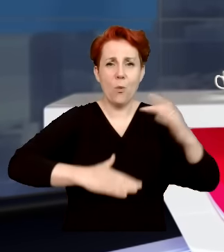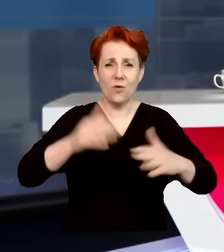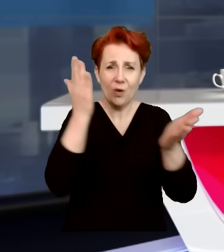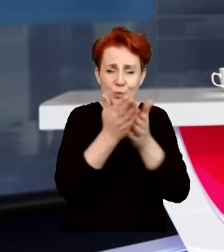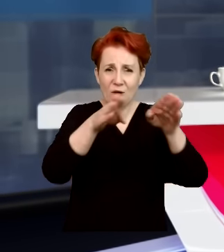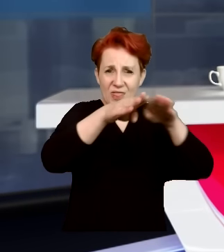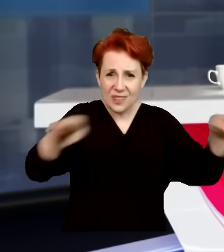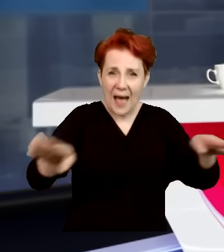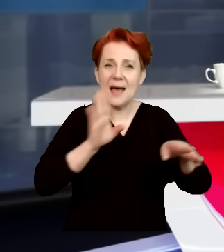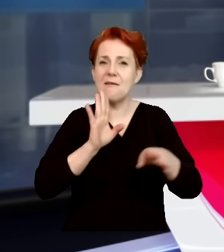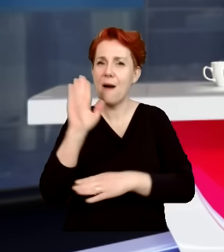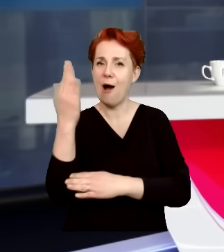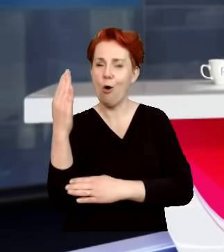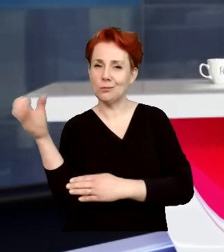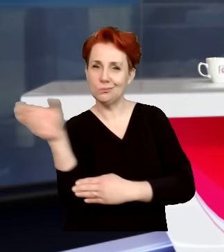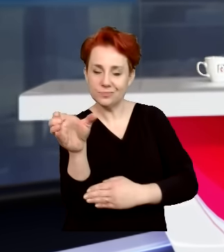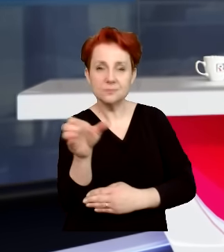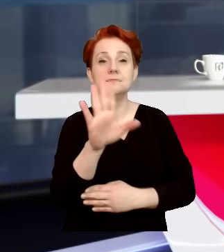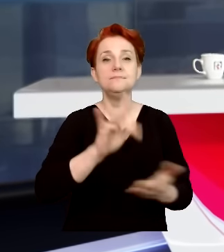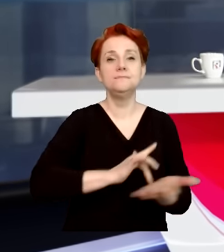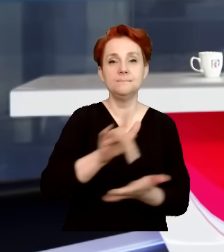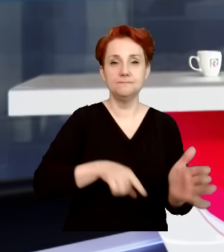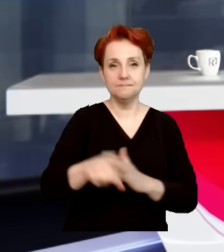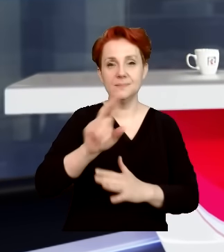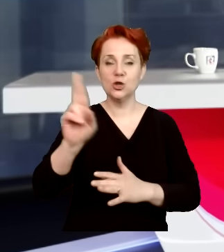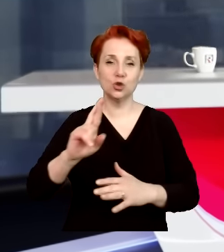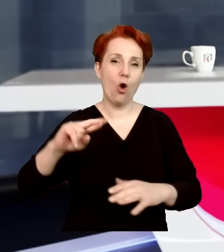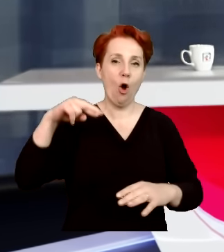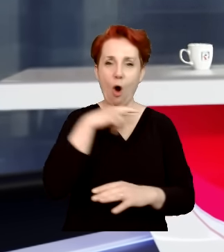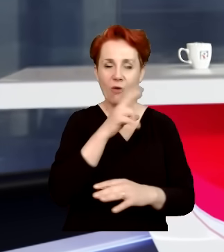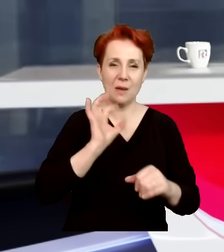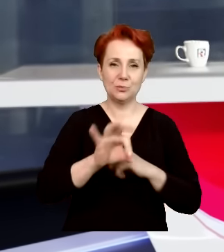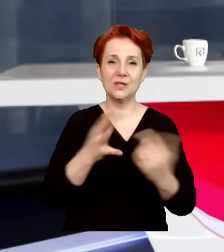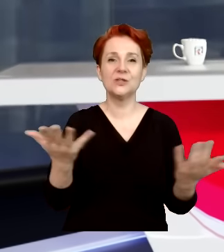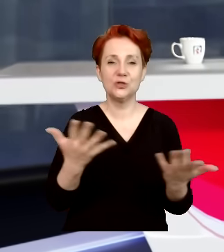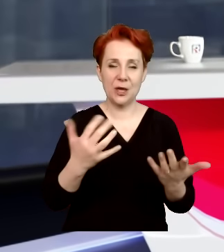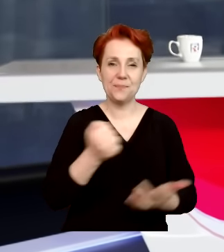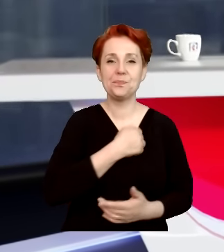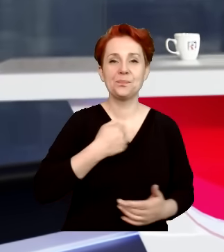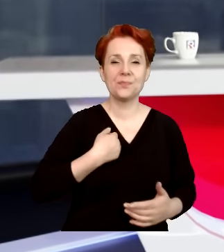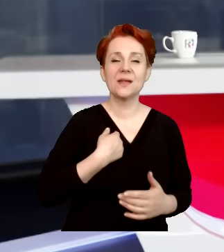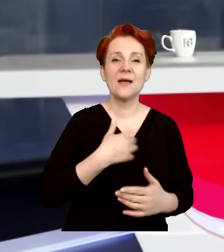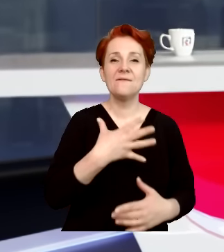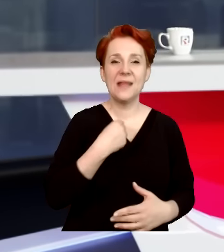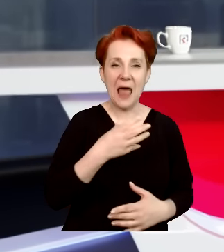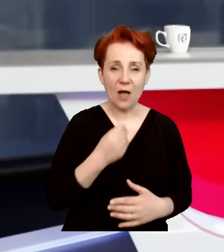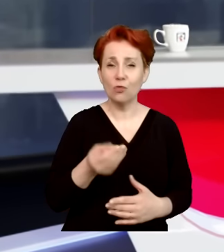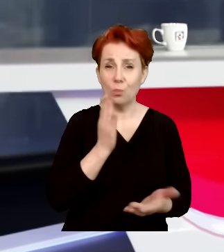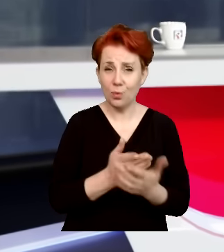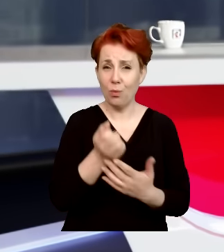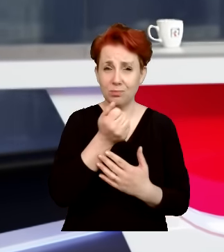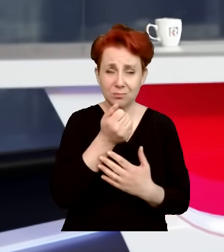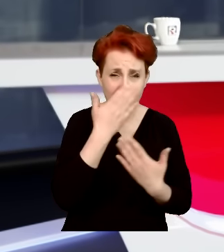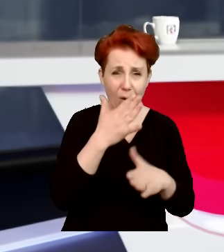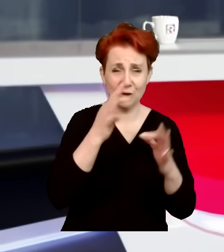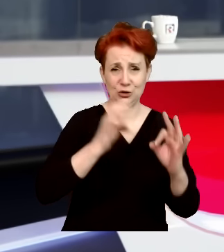chyba okna wstawione, ośrodek dla ofiar przestępstw na warszawskim Wilanowie. Pokazywaliśmy to dziś kilkukrotnie w